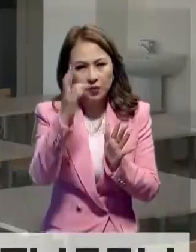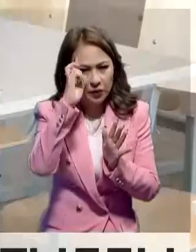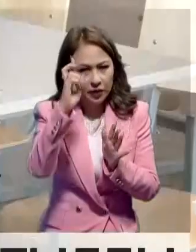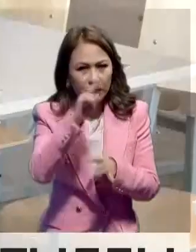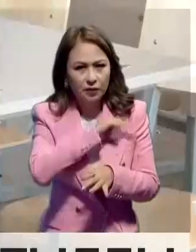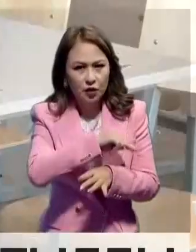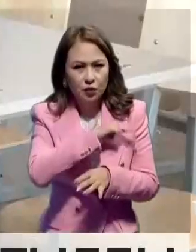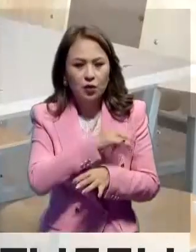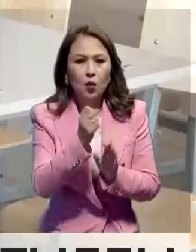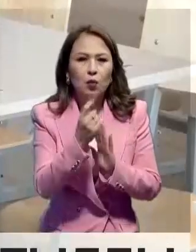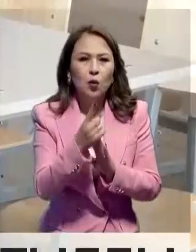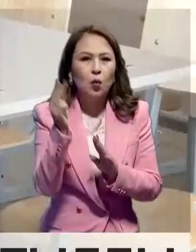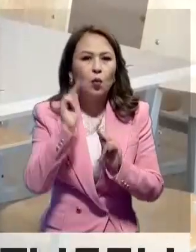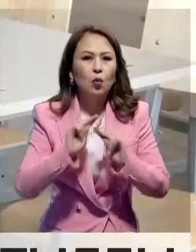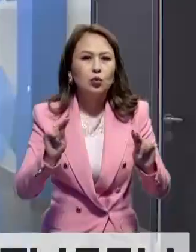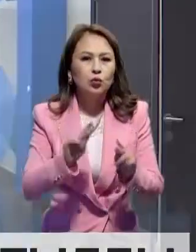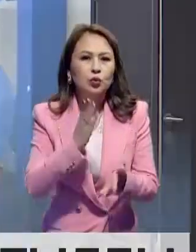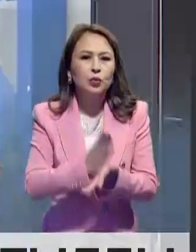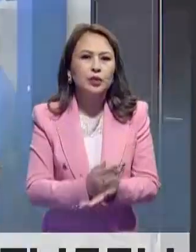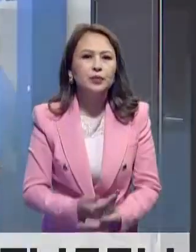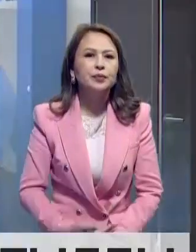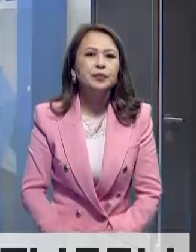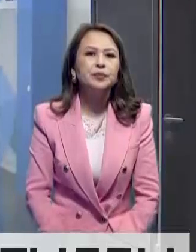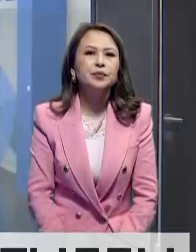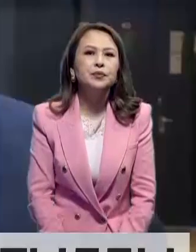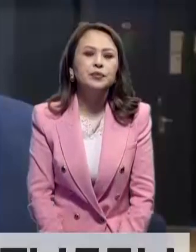5 мемлекеттік қызметші мен 11 оқытушы бар.